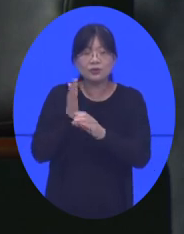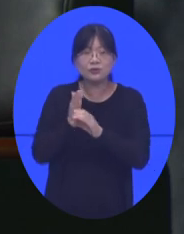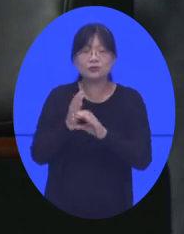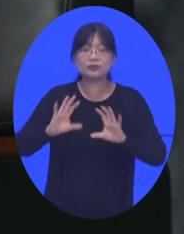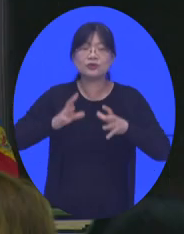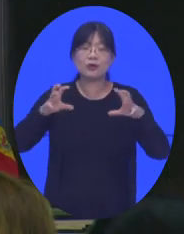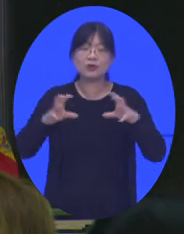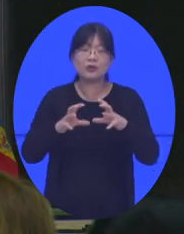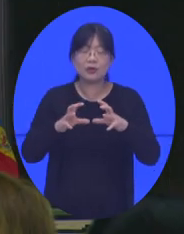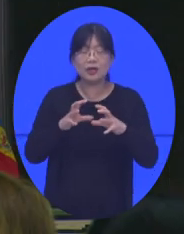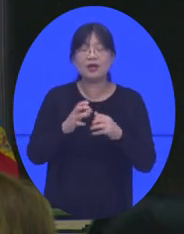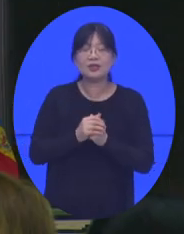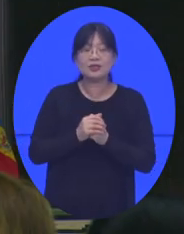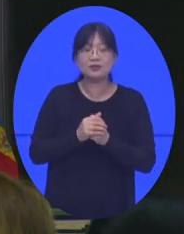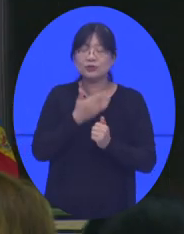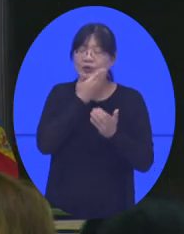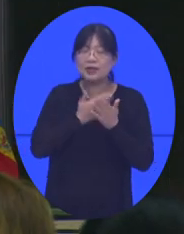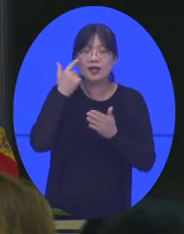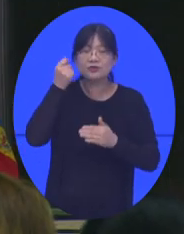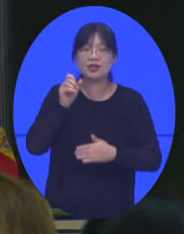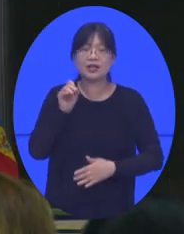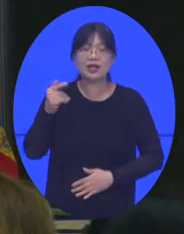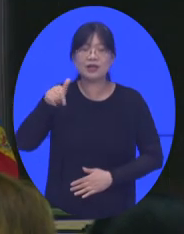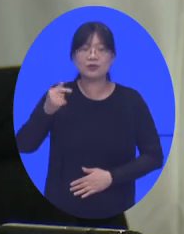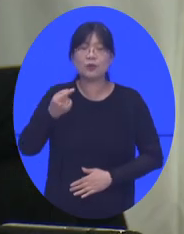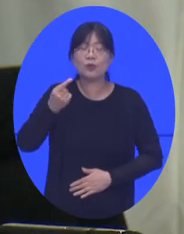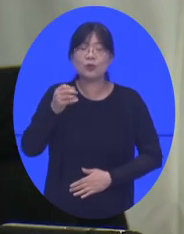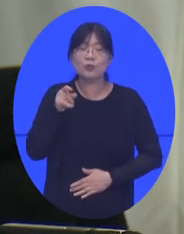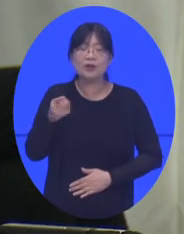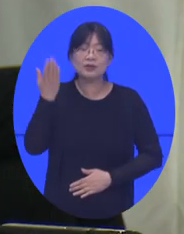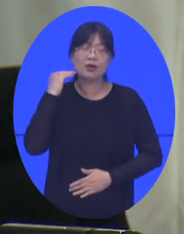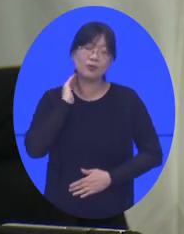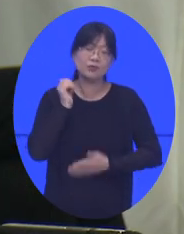말했고, 엘고 전 부통령은 지방정부의 중요성에